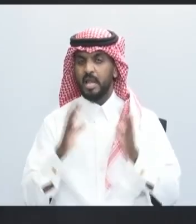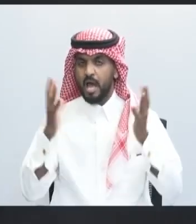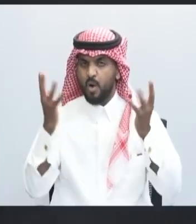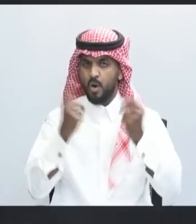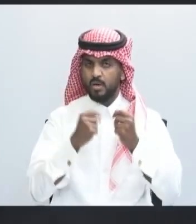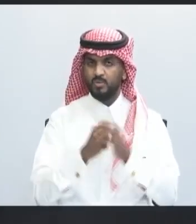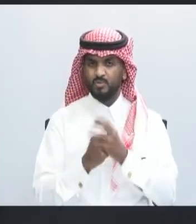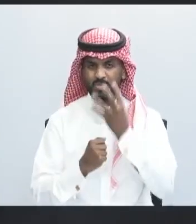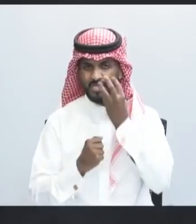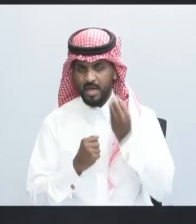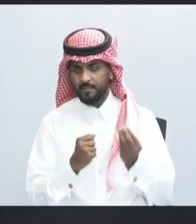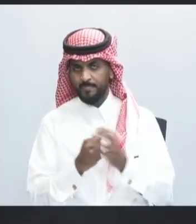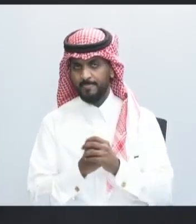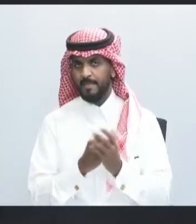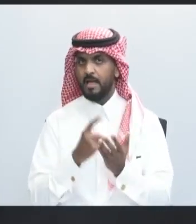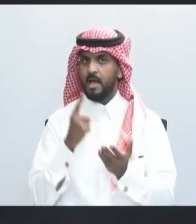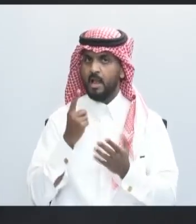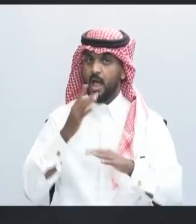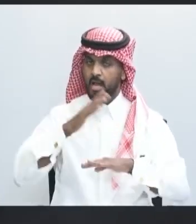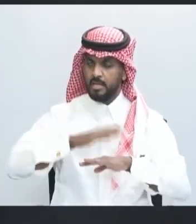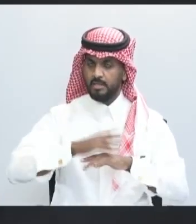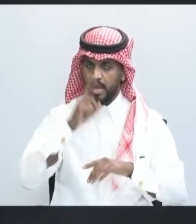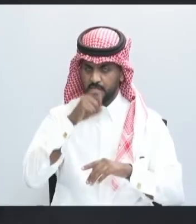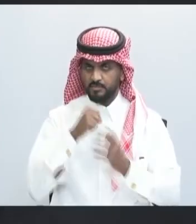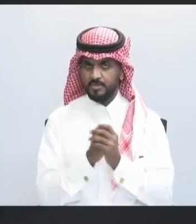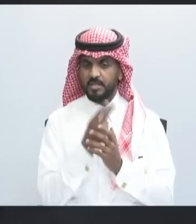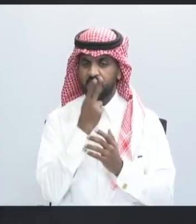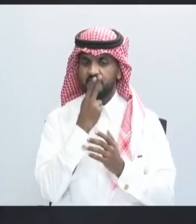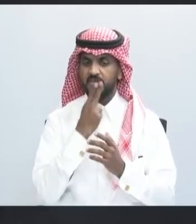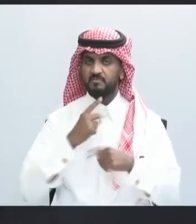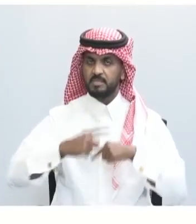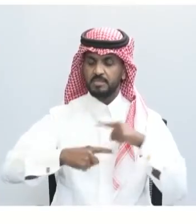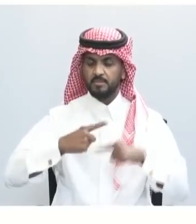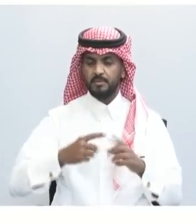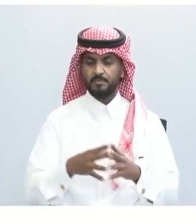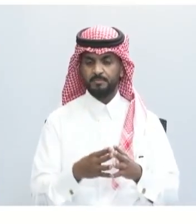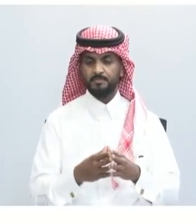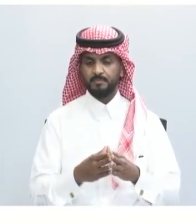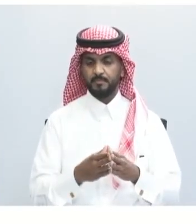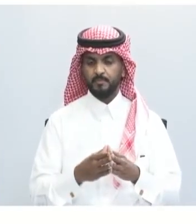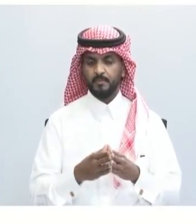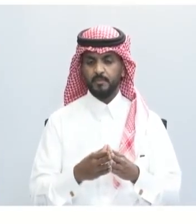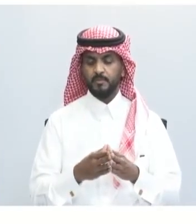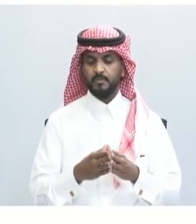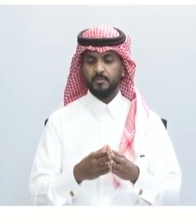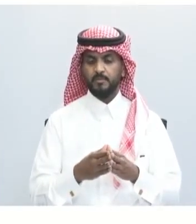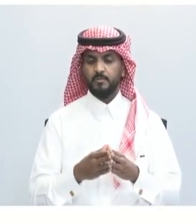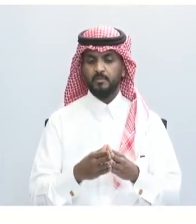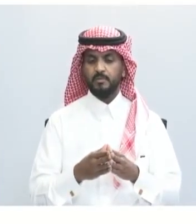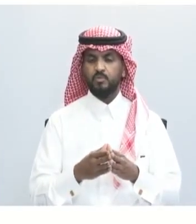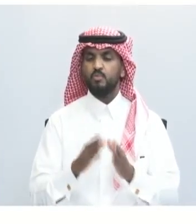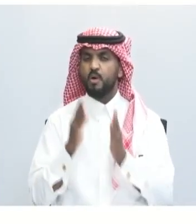للاوساخ فلذلك علينا بتنظيفها باستمرار وكذلك معرض